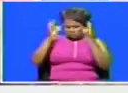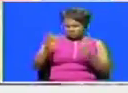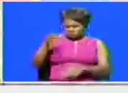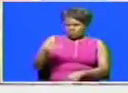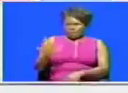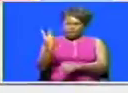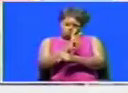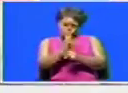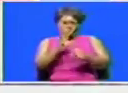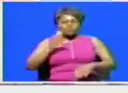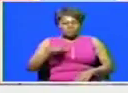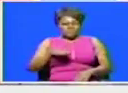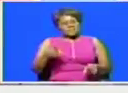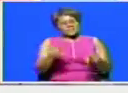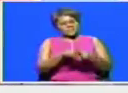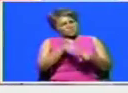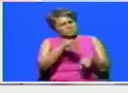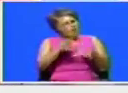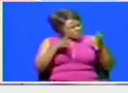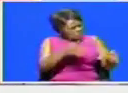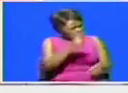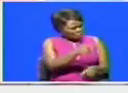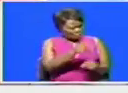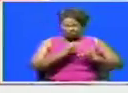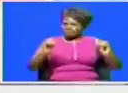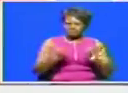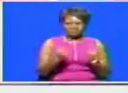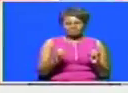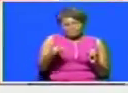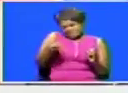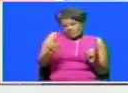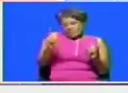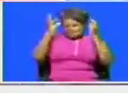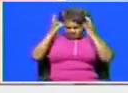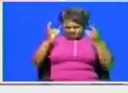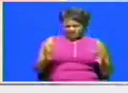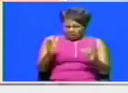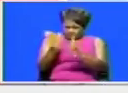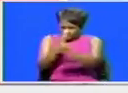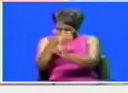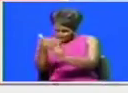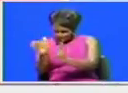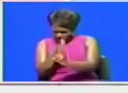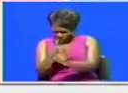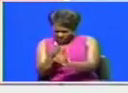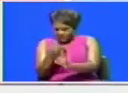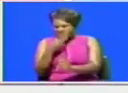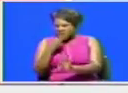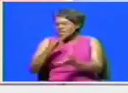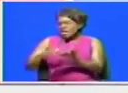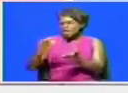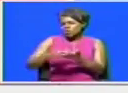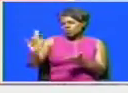kutafuta wanawake ni uamuzi wako. Maana hakuna mtu anakutuma na kukuambia katongoze yule msichana. Wewe mwenyewe ndio unamapproach, unamuongelesha. Kwa hivyo wanaume waache kusema excuse ya